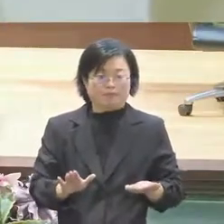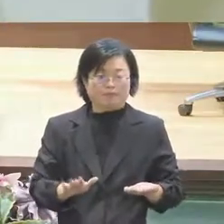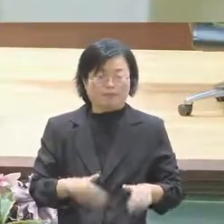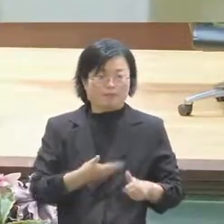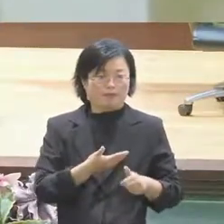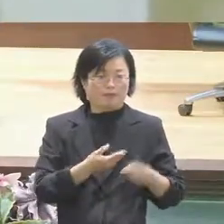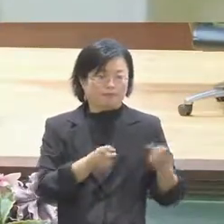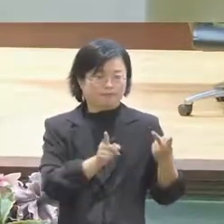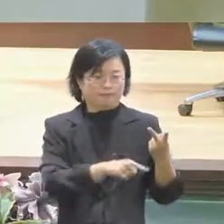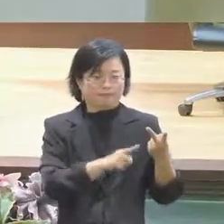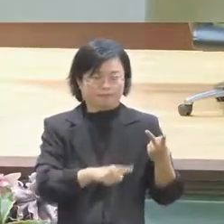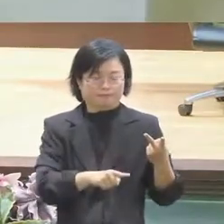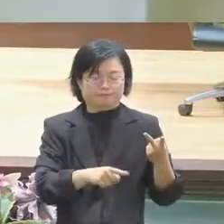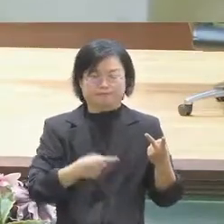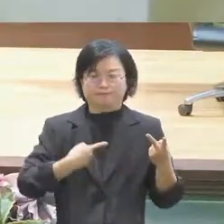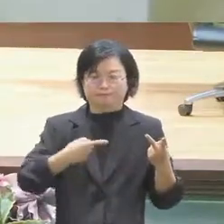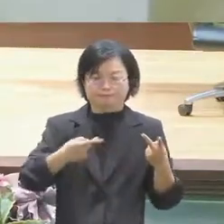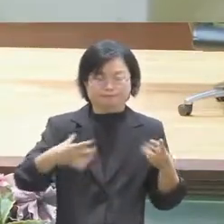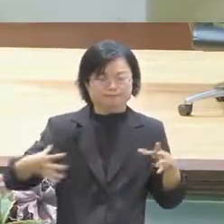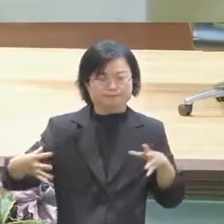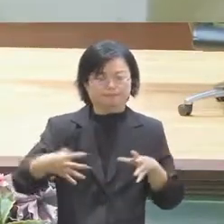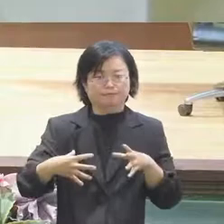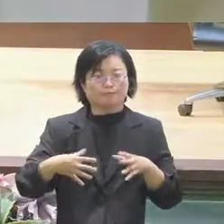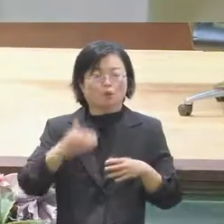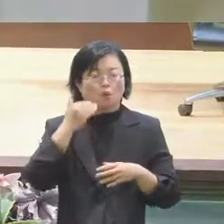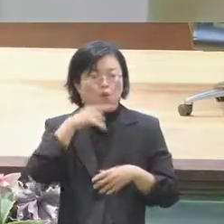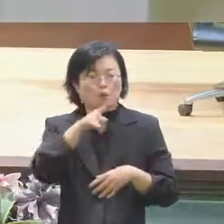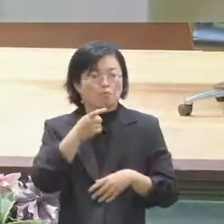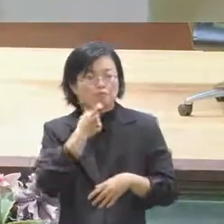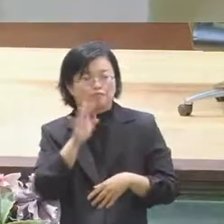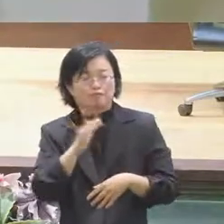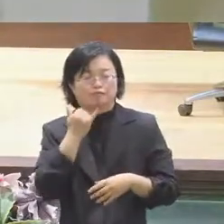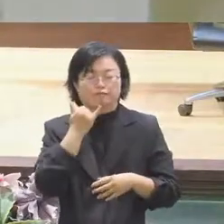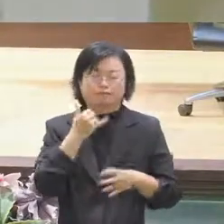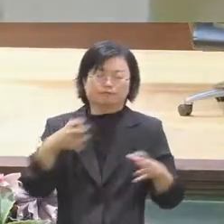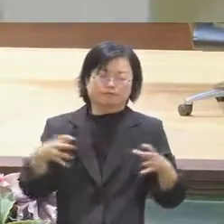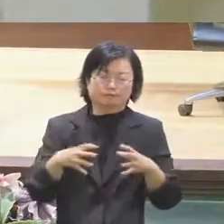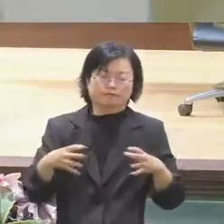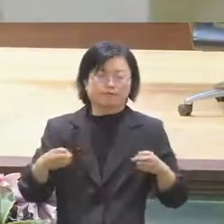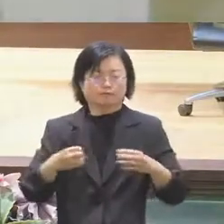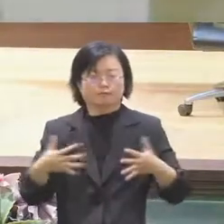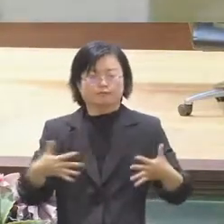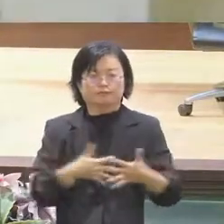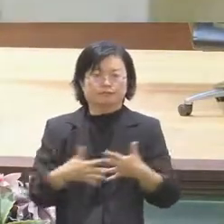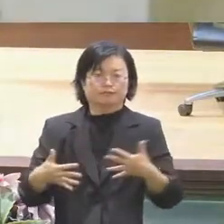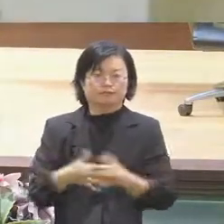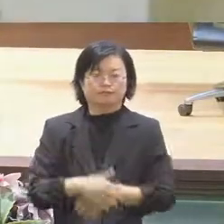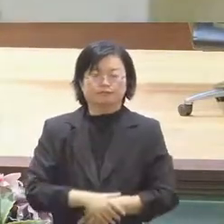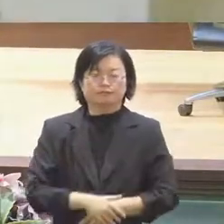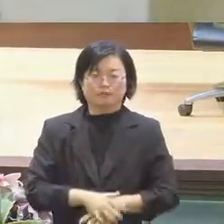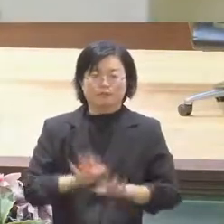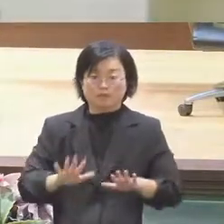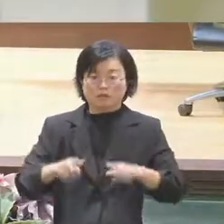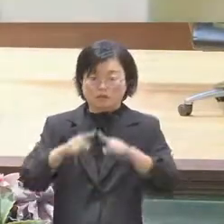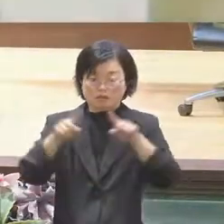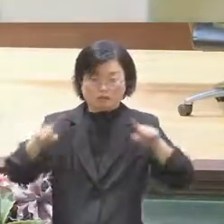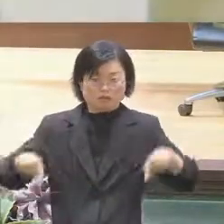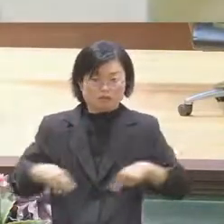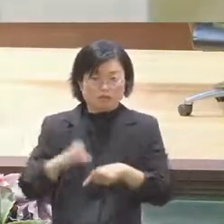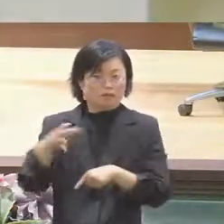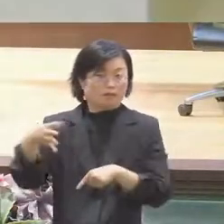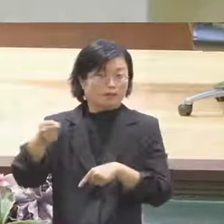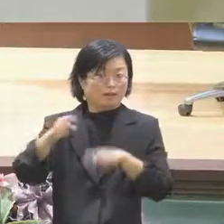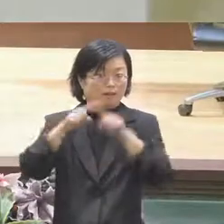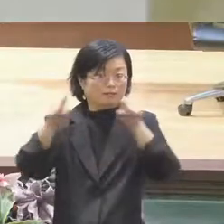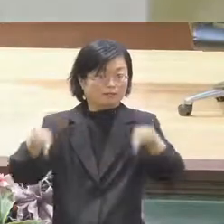Q&A， 然后回答问题。那基本上呢，现在那个Slido 如果大家还没打开可以打开，上面已经有不少